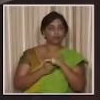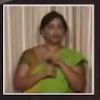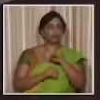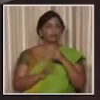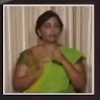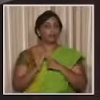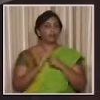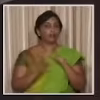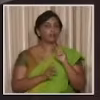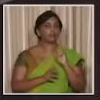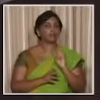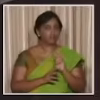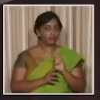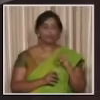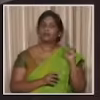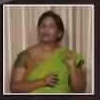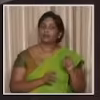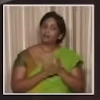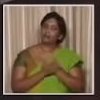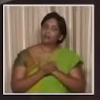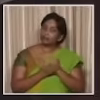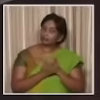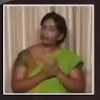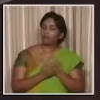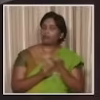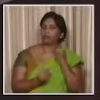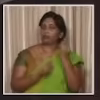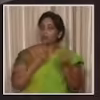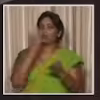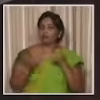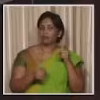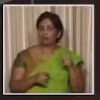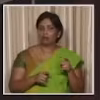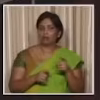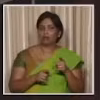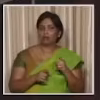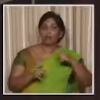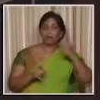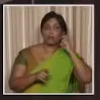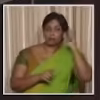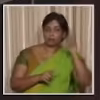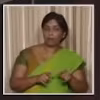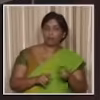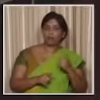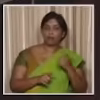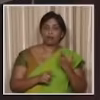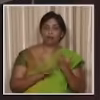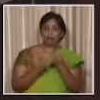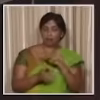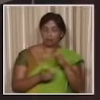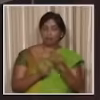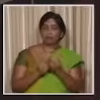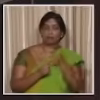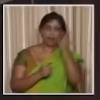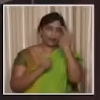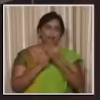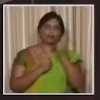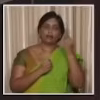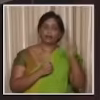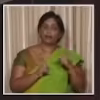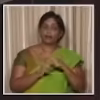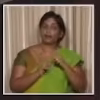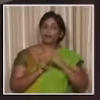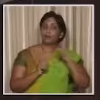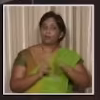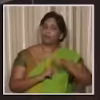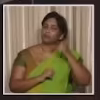අක්කර 23 මේ සියල්ල කරන්නේ පැවරීම් මේ පැවරීම් කියන්නේ වෙනත් පුද්ගලයෙක් බත්ත ඉඩමකට පවරනවා දැන් අධ්‍යක්ෂක